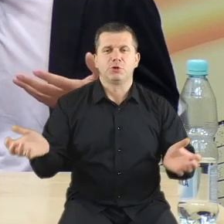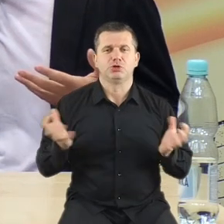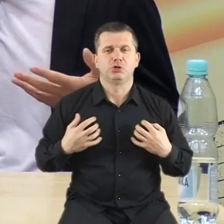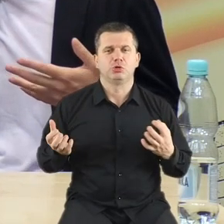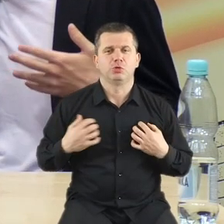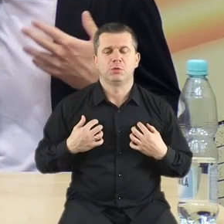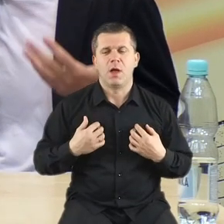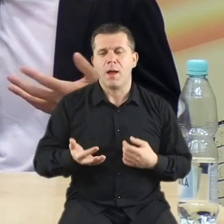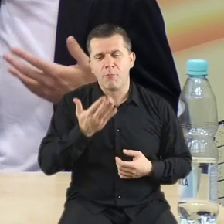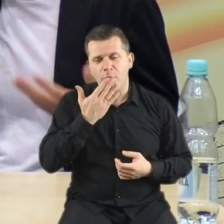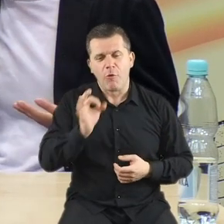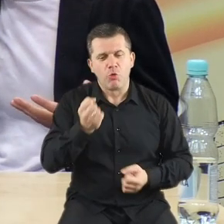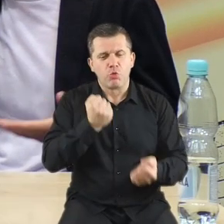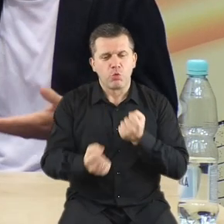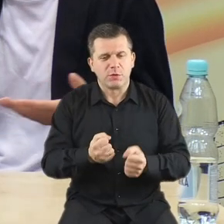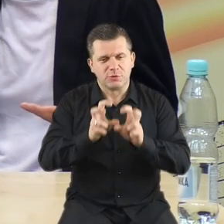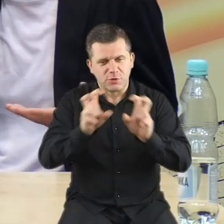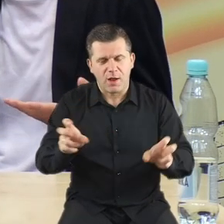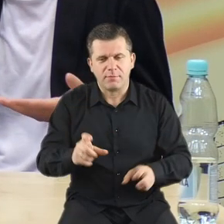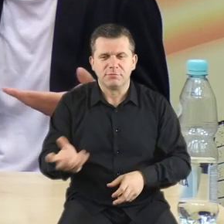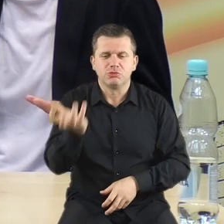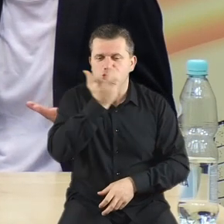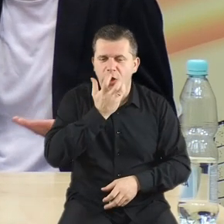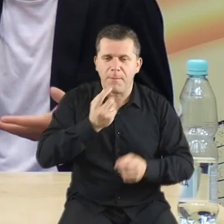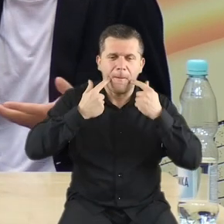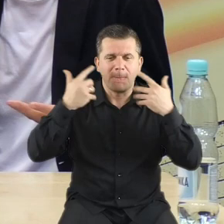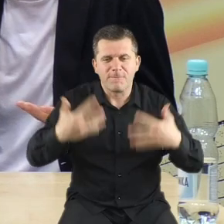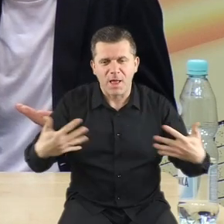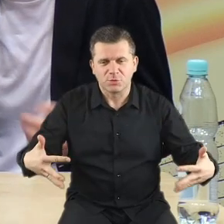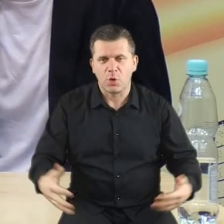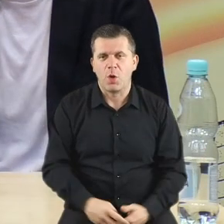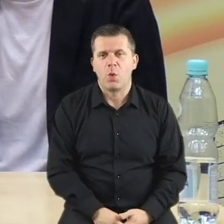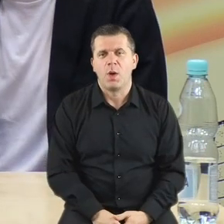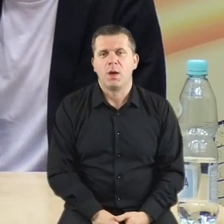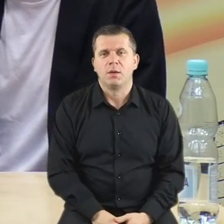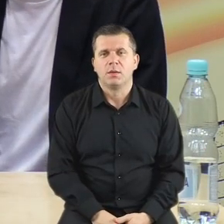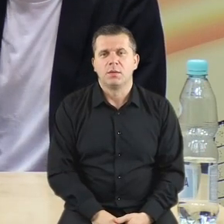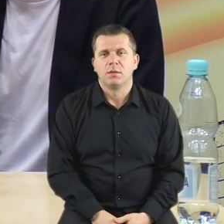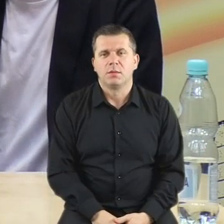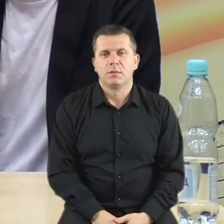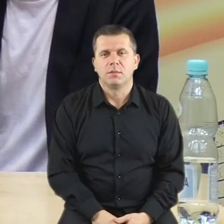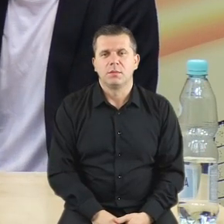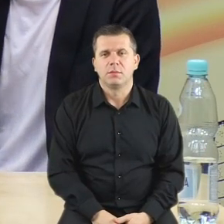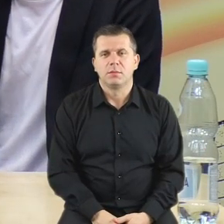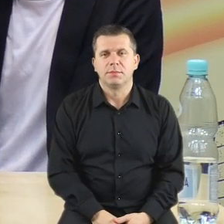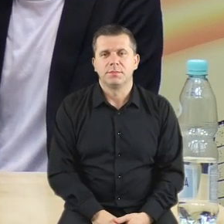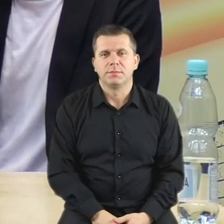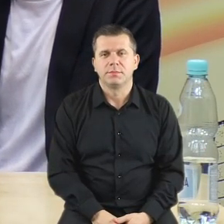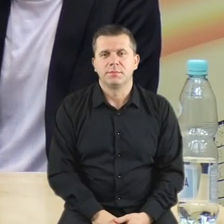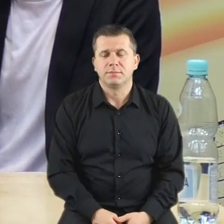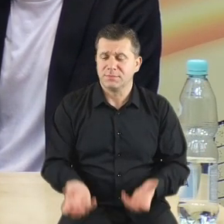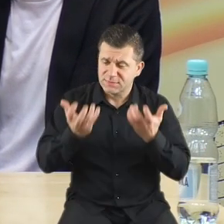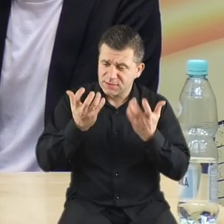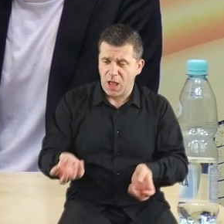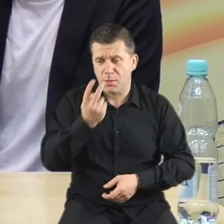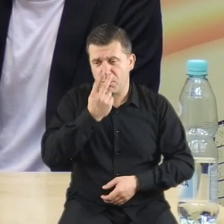mówię o trudnych czasach, żeby była ciepła, wesoła, to jest najweselsza z moich książek, może mówię się o najcięższych czasach, bo chciałem spojrzeć